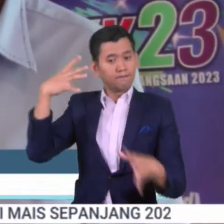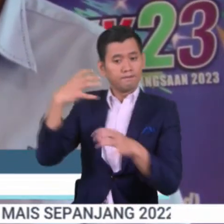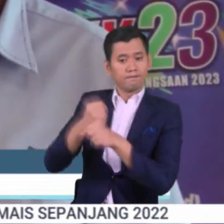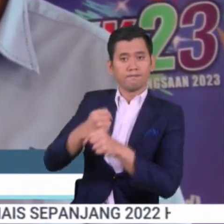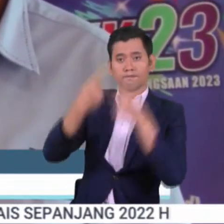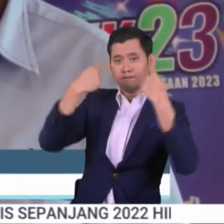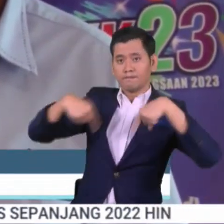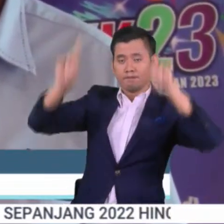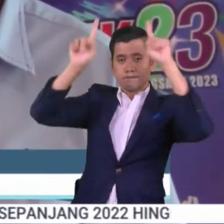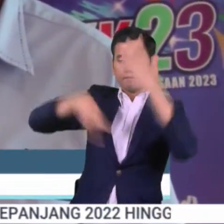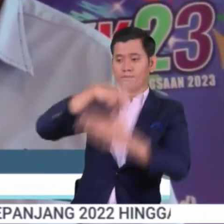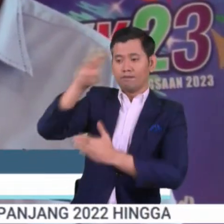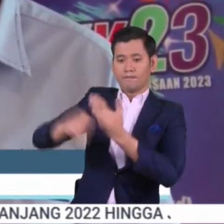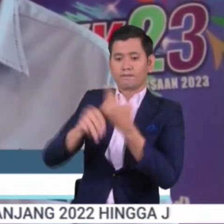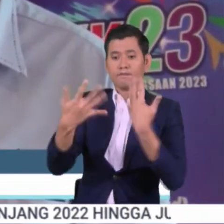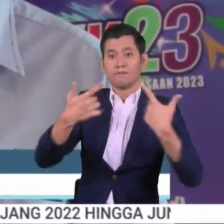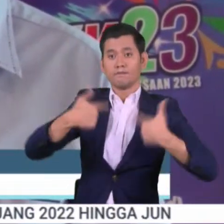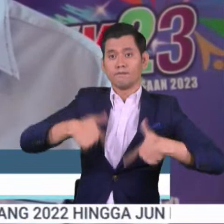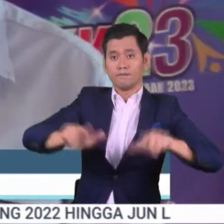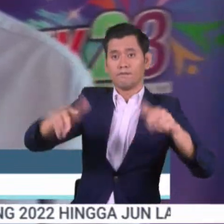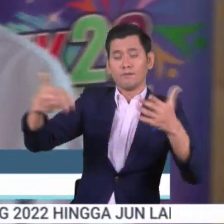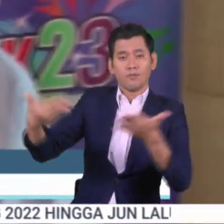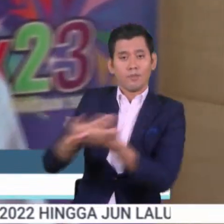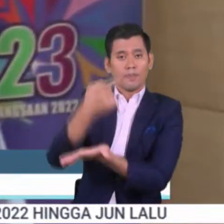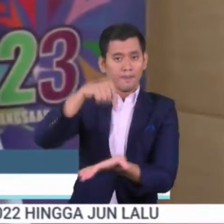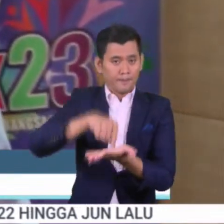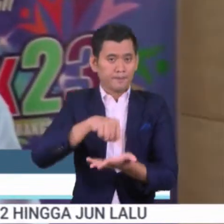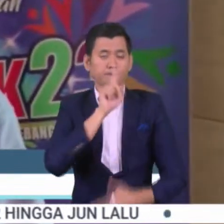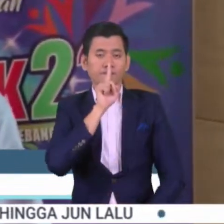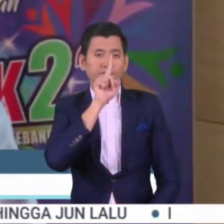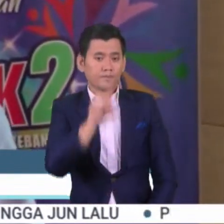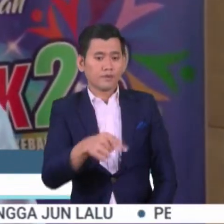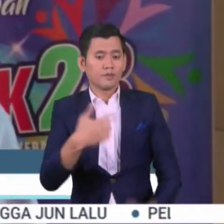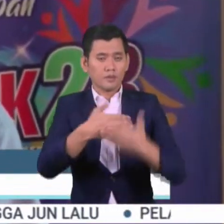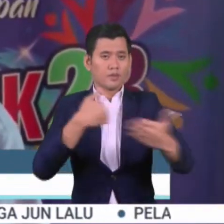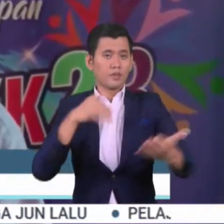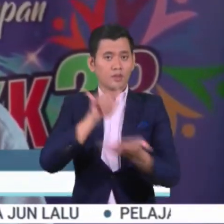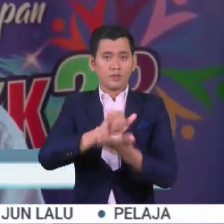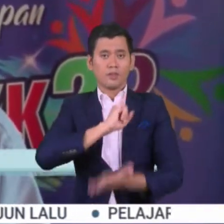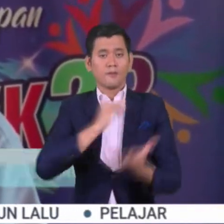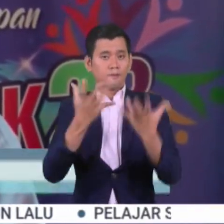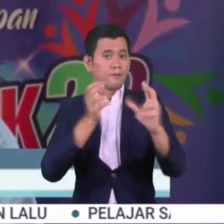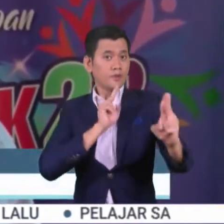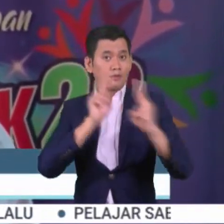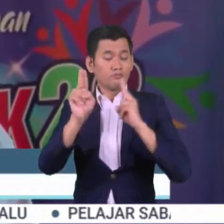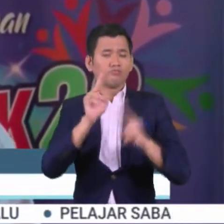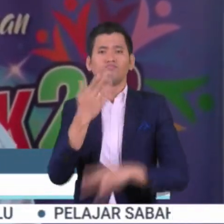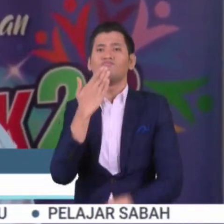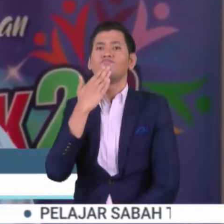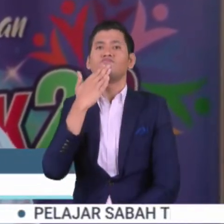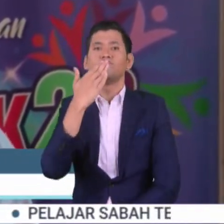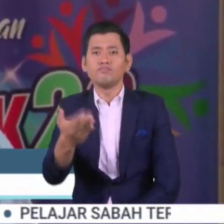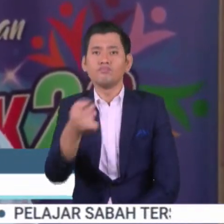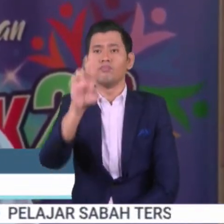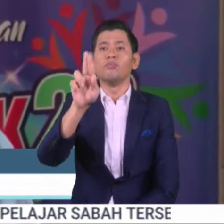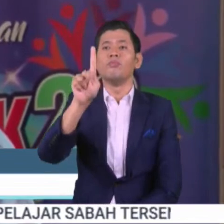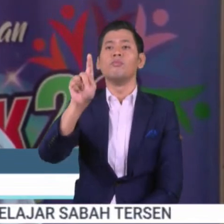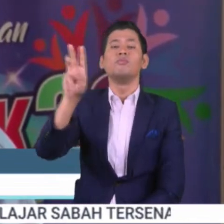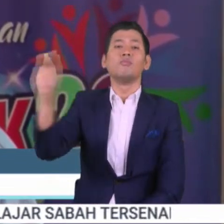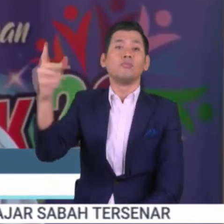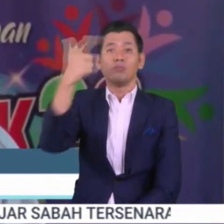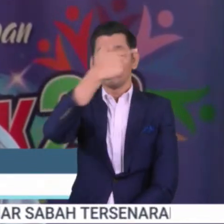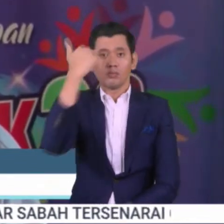mengenai kejayaan program yang telah dilaksanakan baru-baru ini Tuan? Okey, sebelum itu saya terima kasih banyak kepada RTM kerana